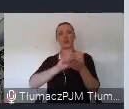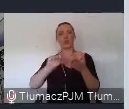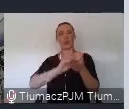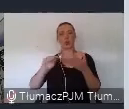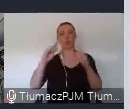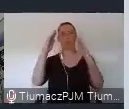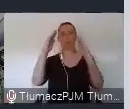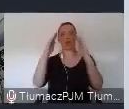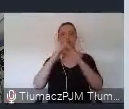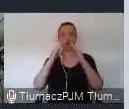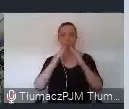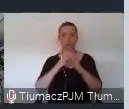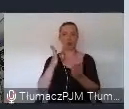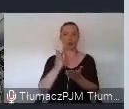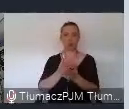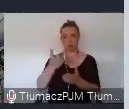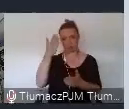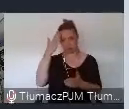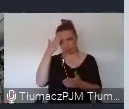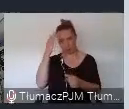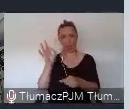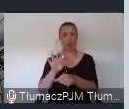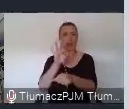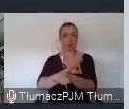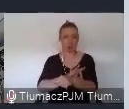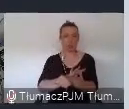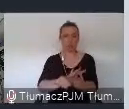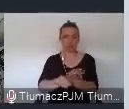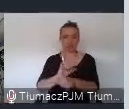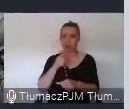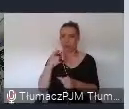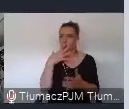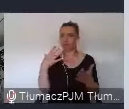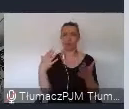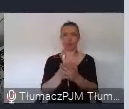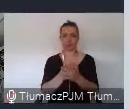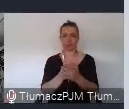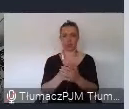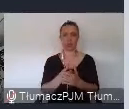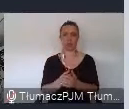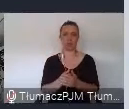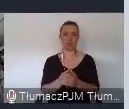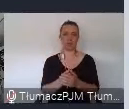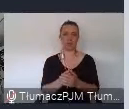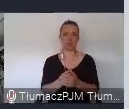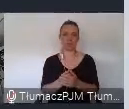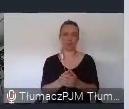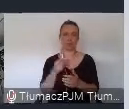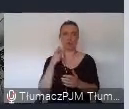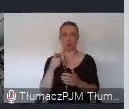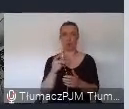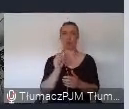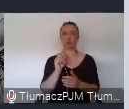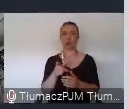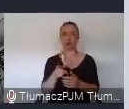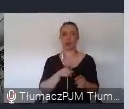dobre drzwi, no i jeszcze na dodatek dobre zachowanie samych konsumentów energii, czyli automatyka, opomiarowanie podziemników i tak dalej. To jest